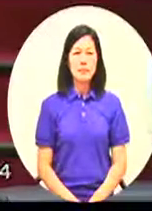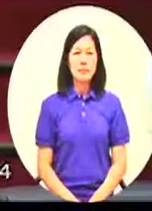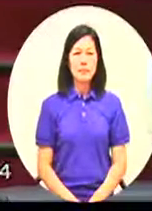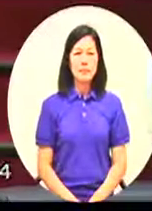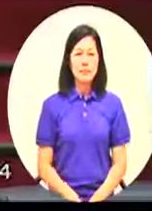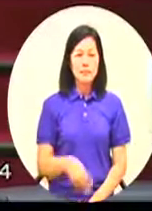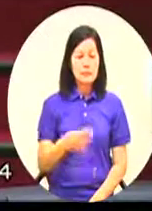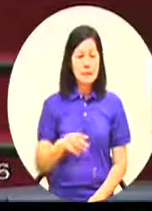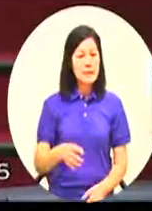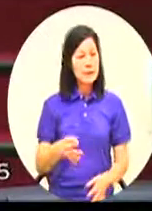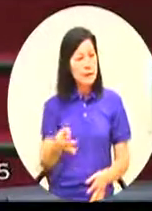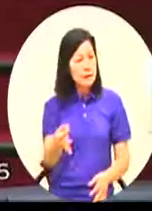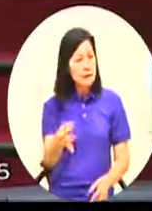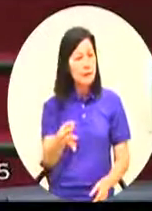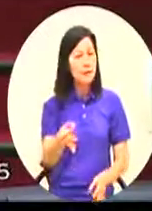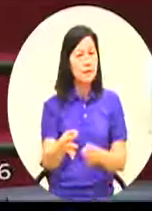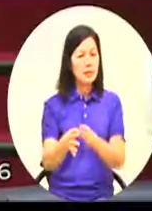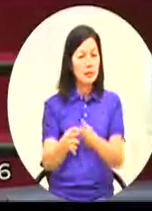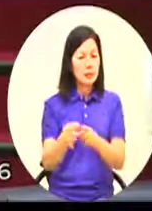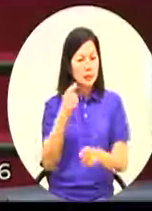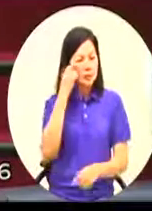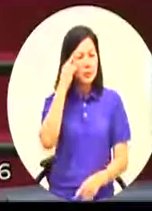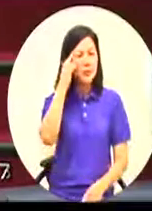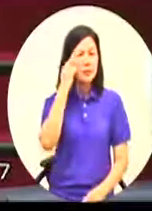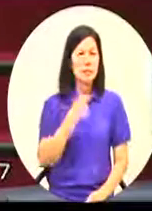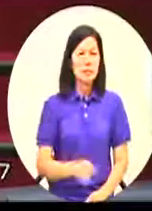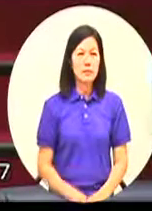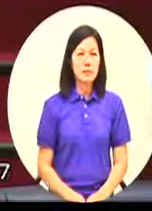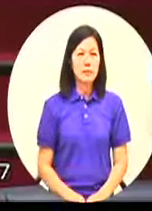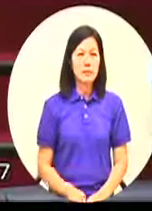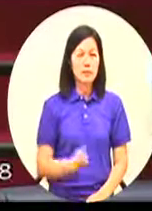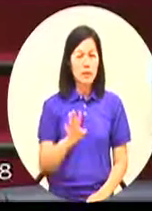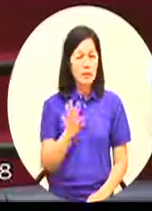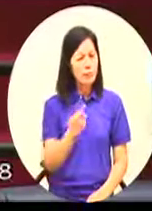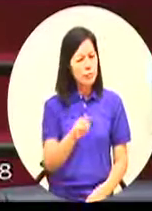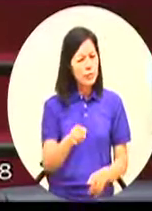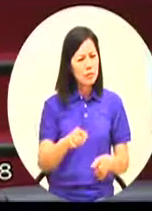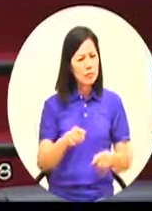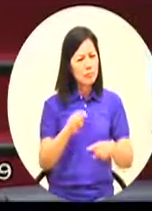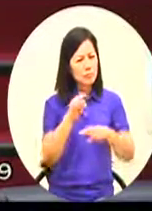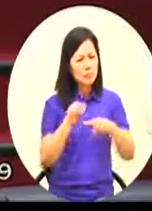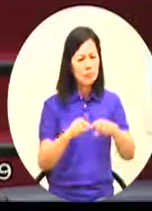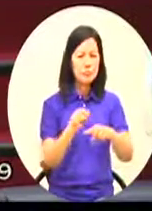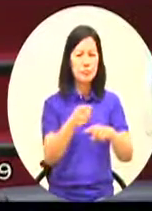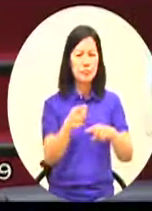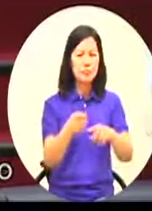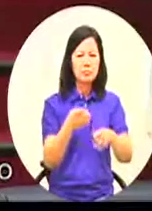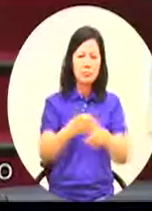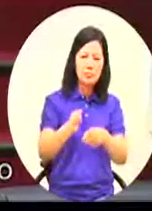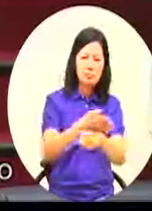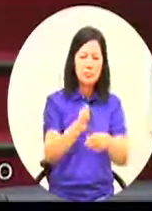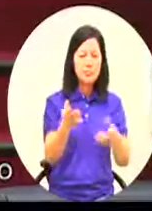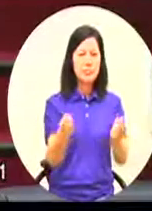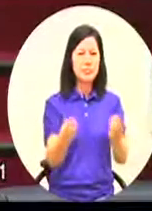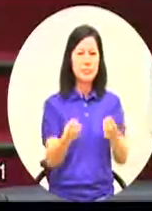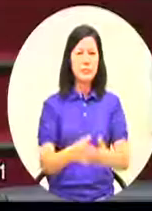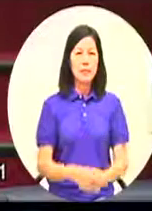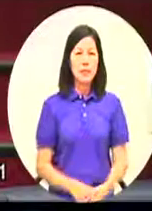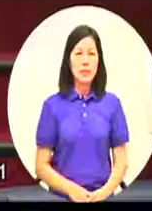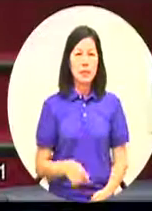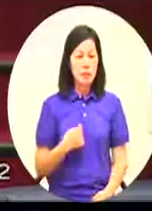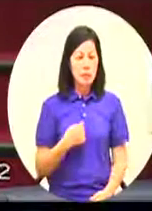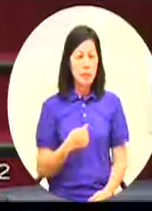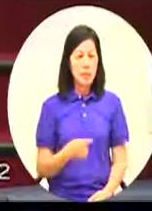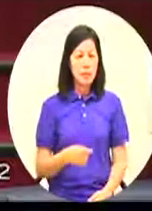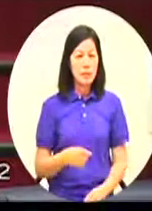这个经费呢没有让我们感觉到说有这样的一个平均的一个分配款。虽然我们茂